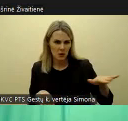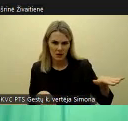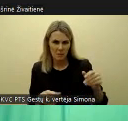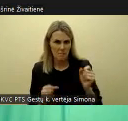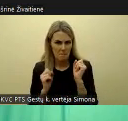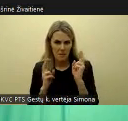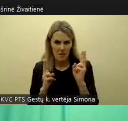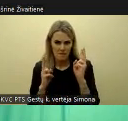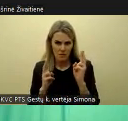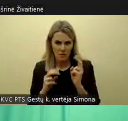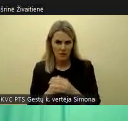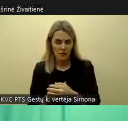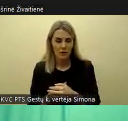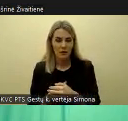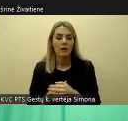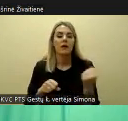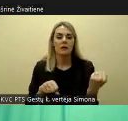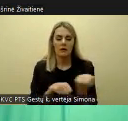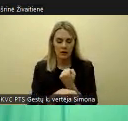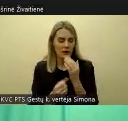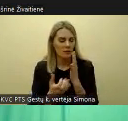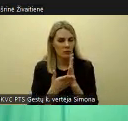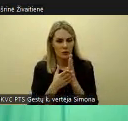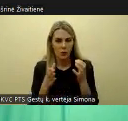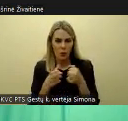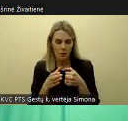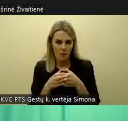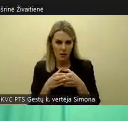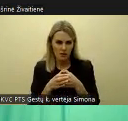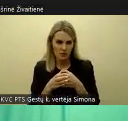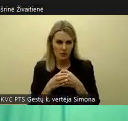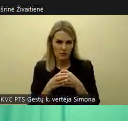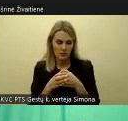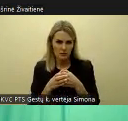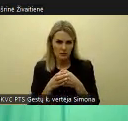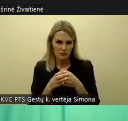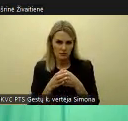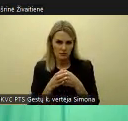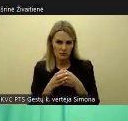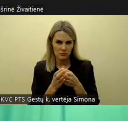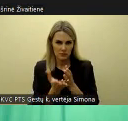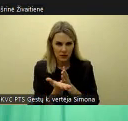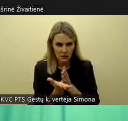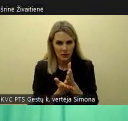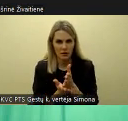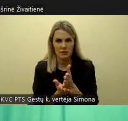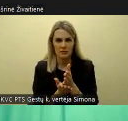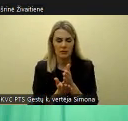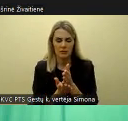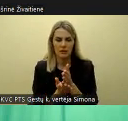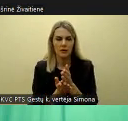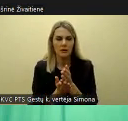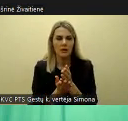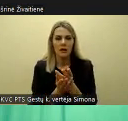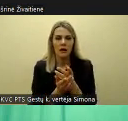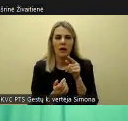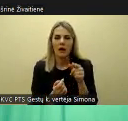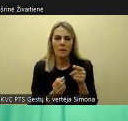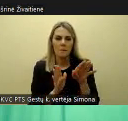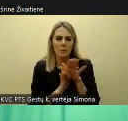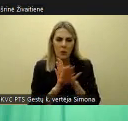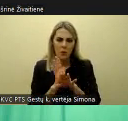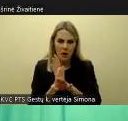sunku. Reikalingas vėlgi komandinis požiūris, komandinė taktika ir nepalikti šito tokio svarbaus programų